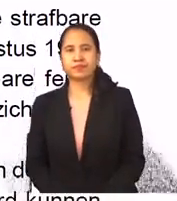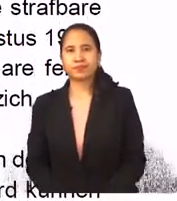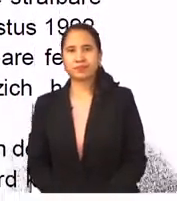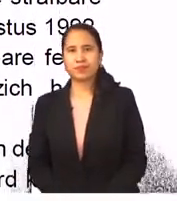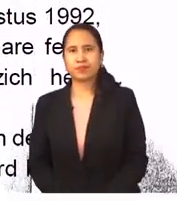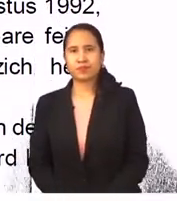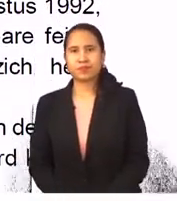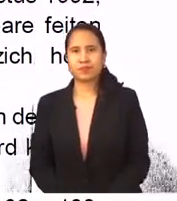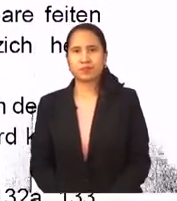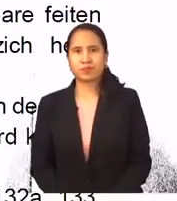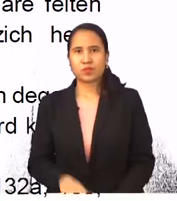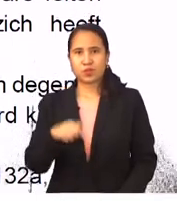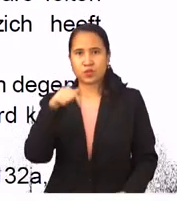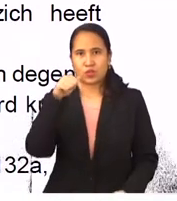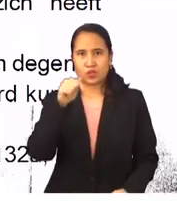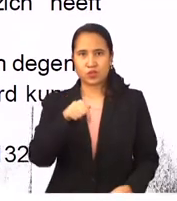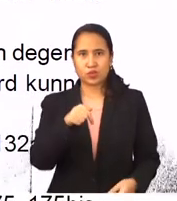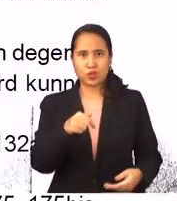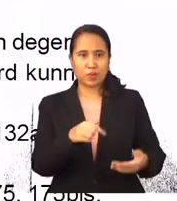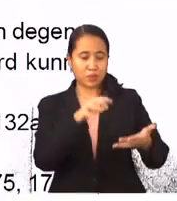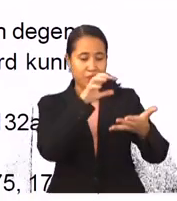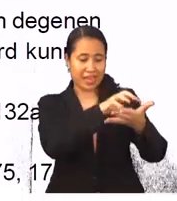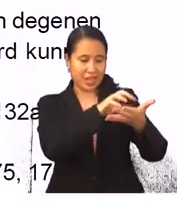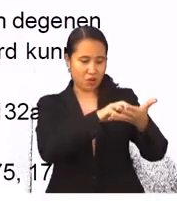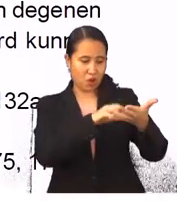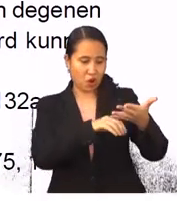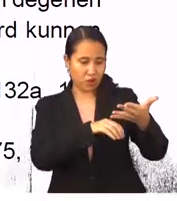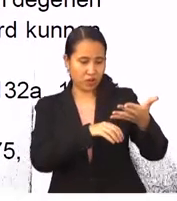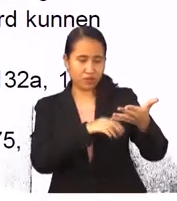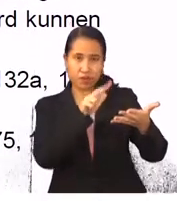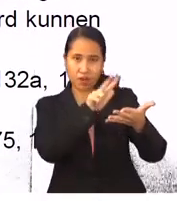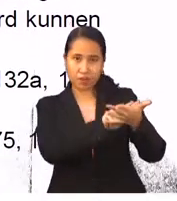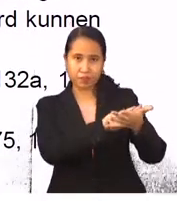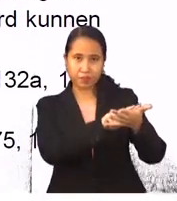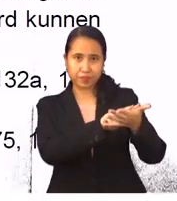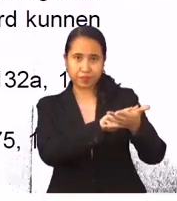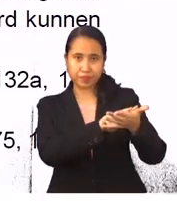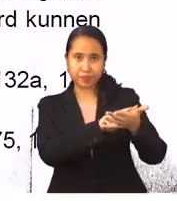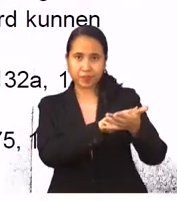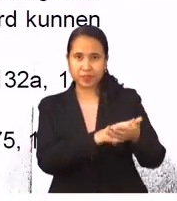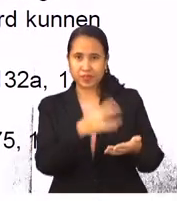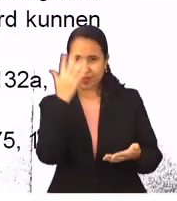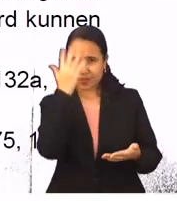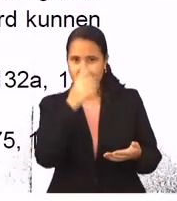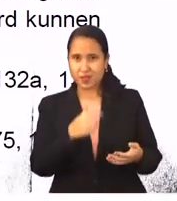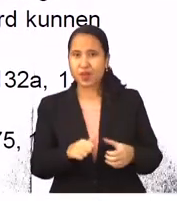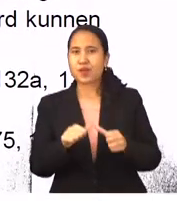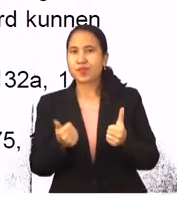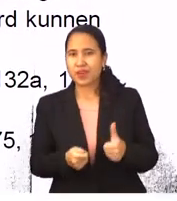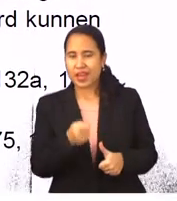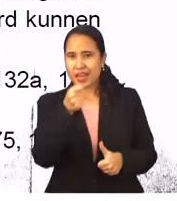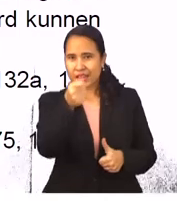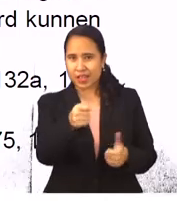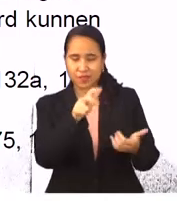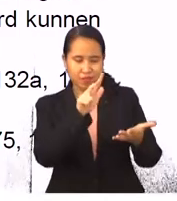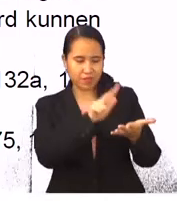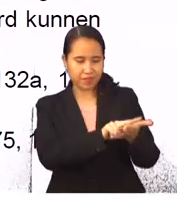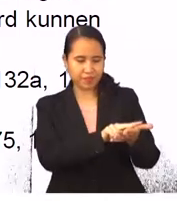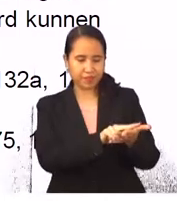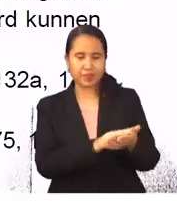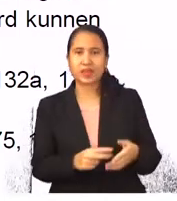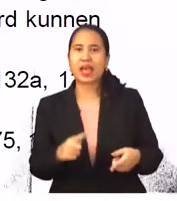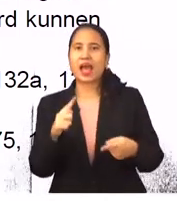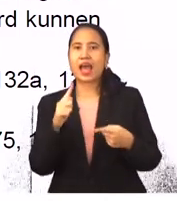Dan hebben wij de inhoudelijke overwegingen met betrekking tot de Amnestiewet 1989 en de wet van